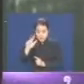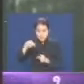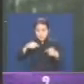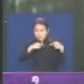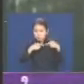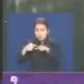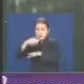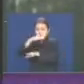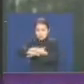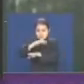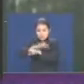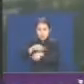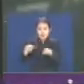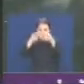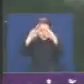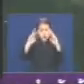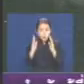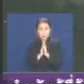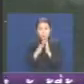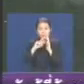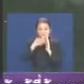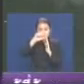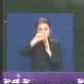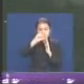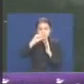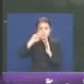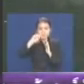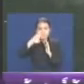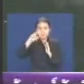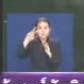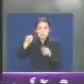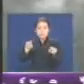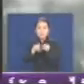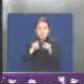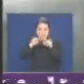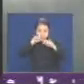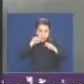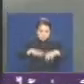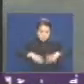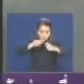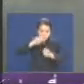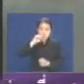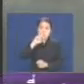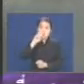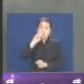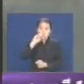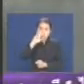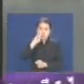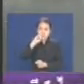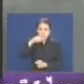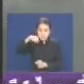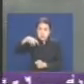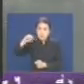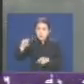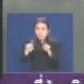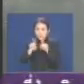กวัดเสมียนนารีค่ะระดับน้ำอยู่ที่60เซนติเมตรส่วนทางด้านทิศตะวันออกควรหลีกเลี่ยงเส้นทางถนนสุวินทวงศ์ขาเข้าขาออกและเลี่ย